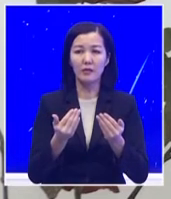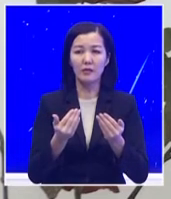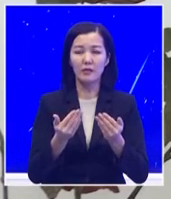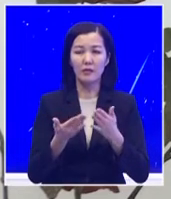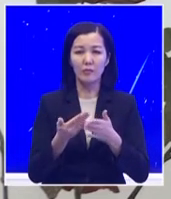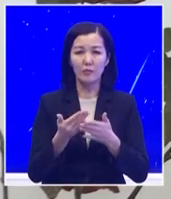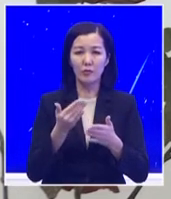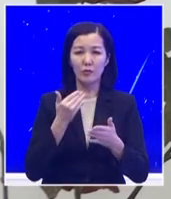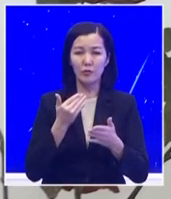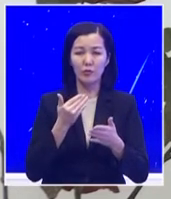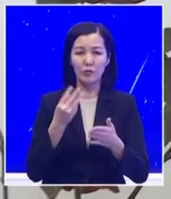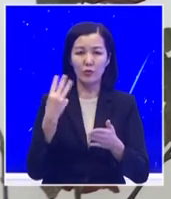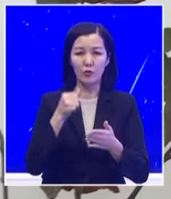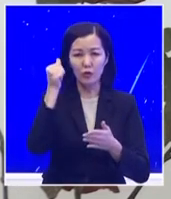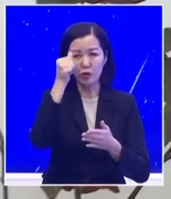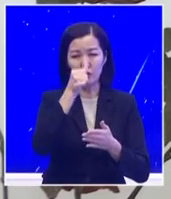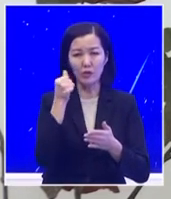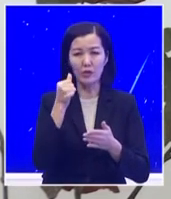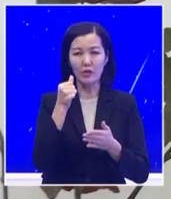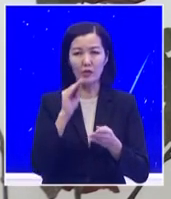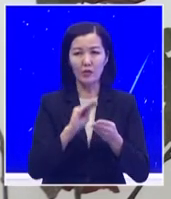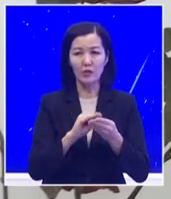бұрын бір 30 жыл тұрып болған жаңағы